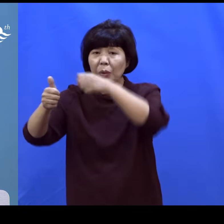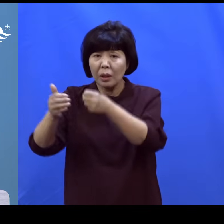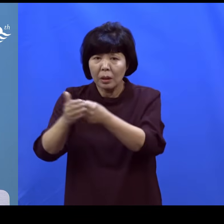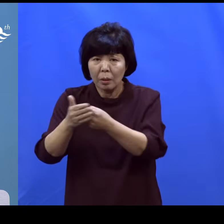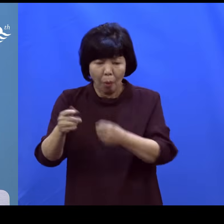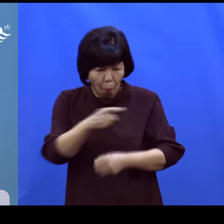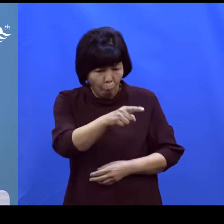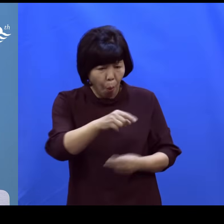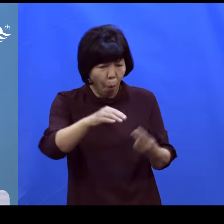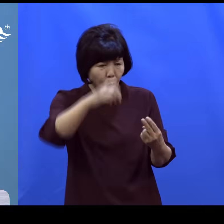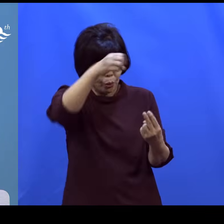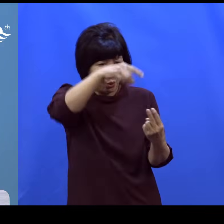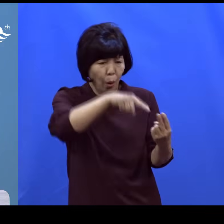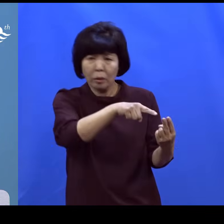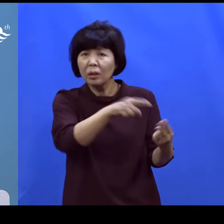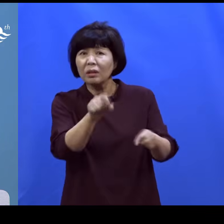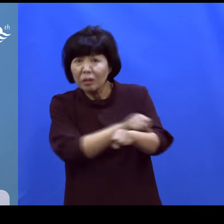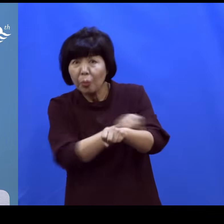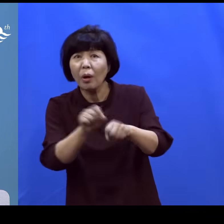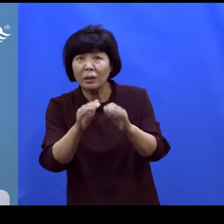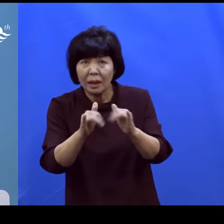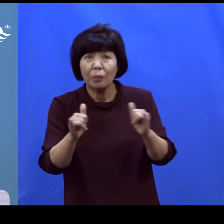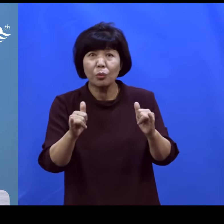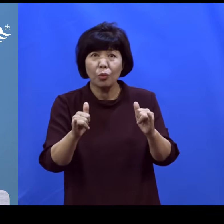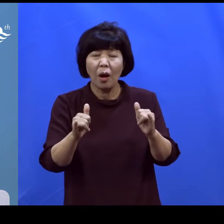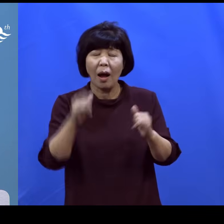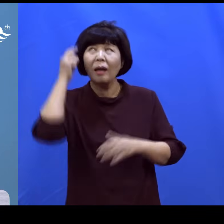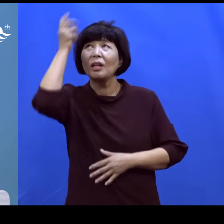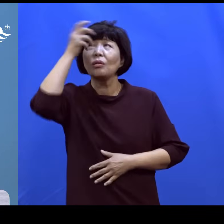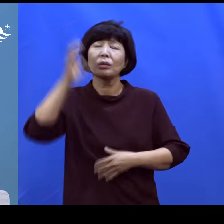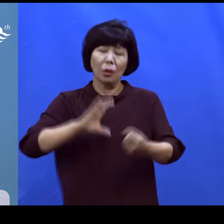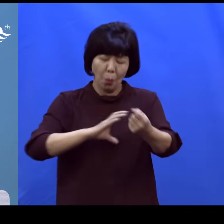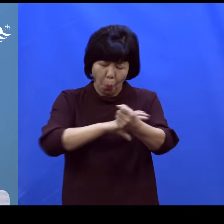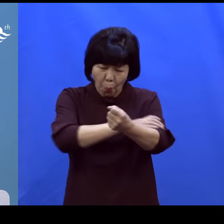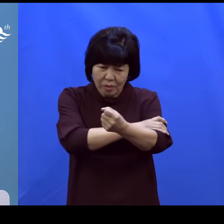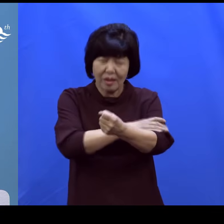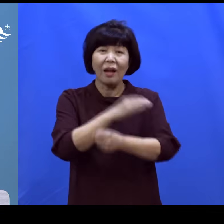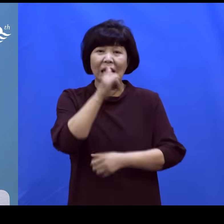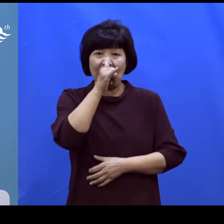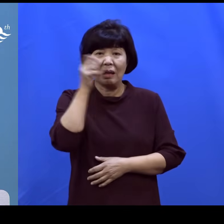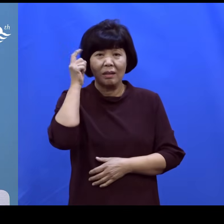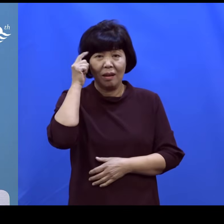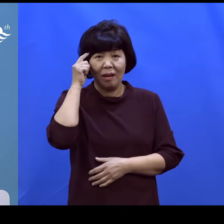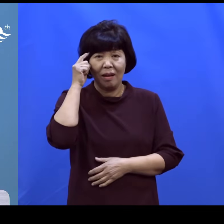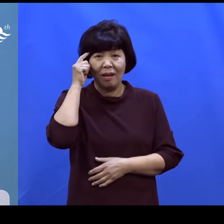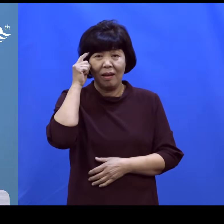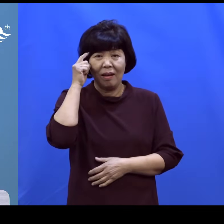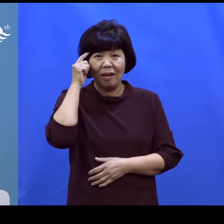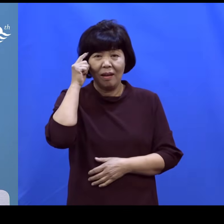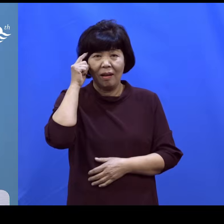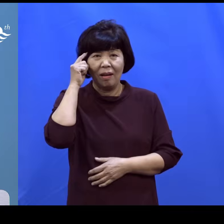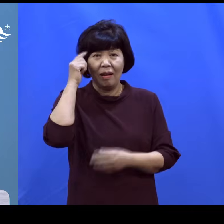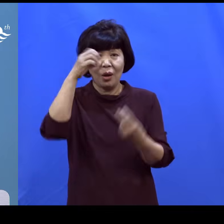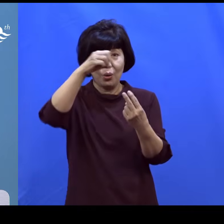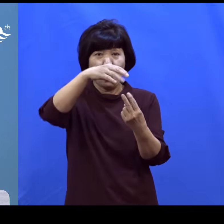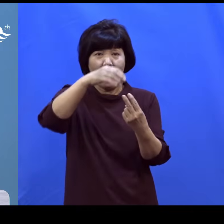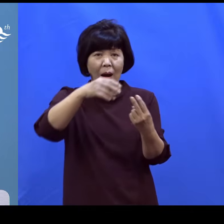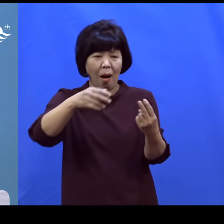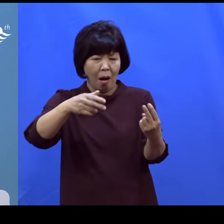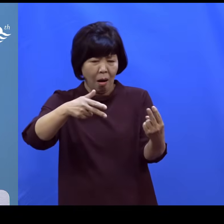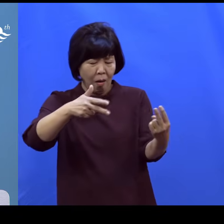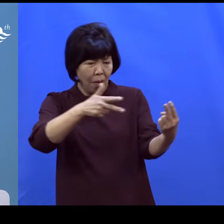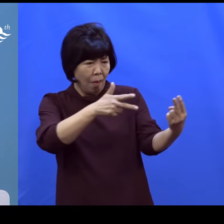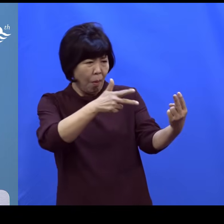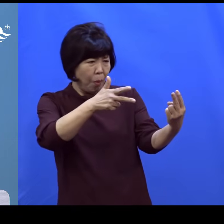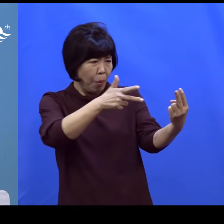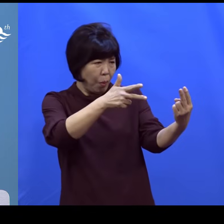받았어요. 그러니까 어떤 영적 권세가 있는 거죠. 예. 요한에게로 카메라가 초점을 막